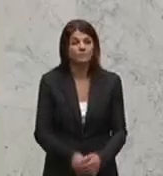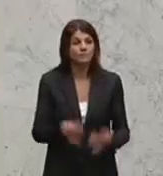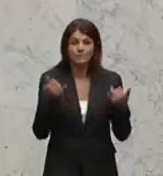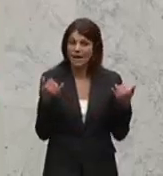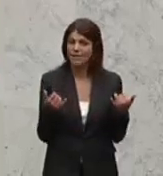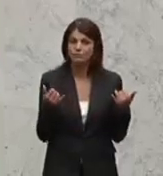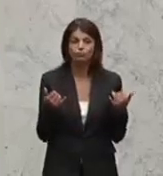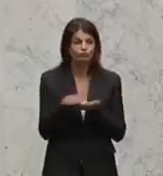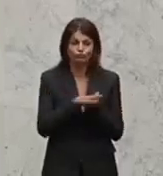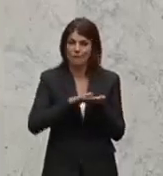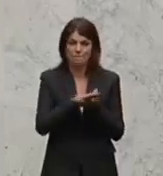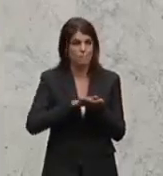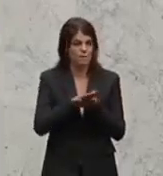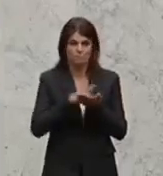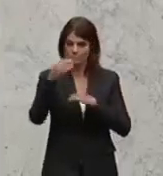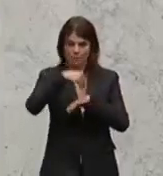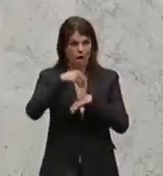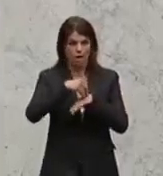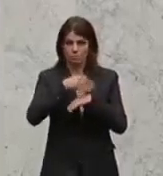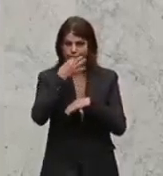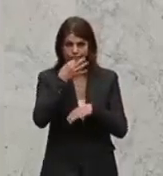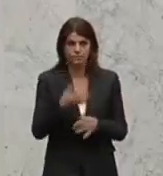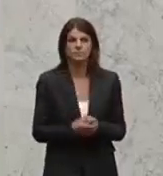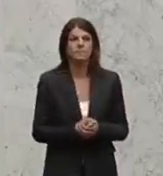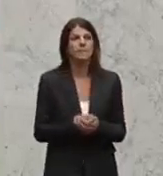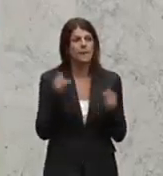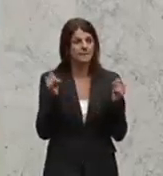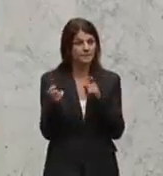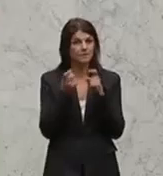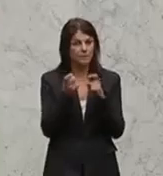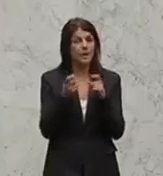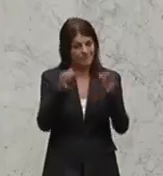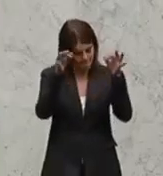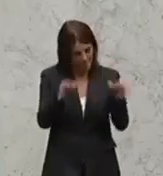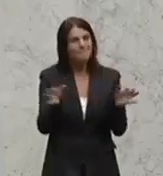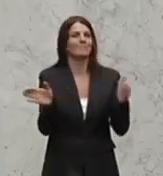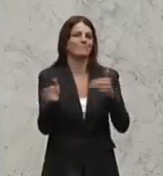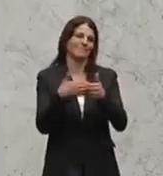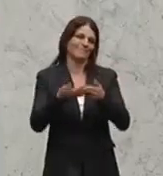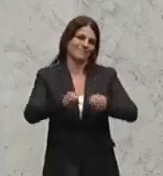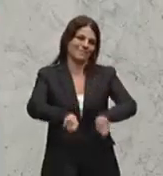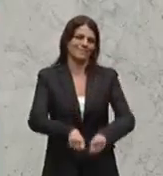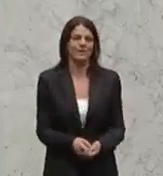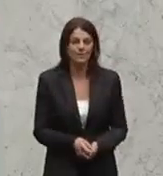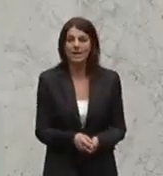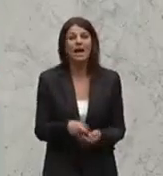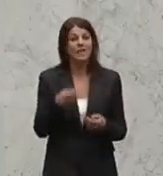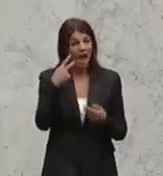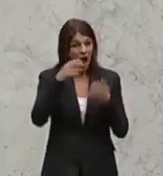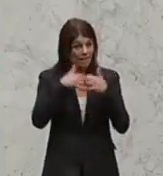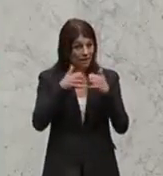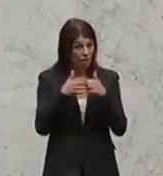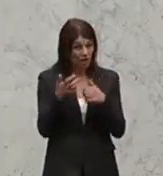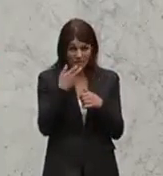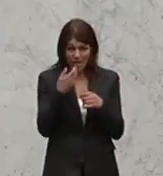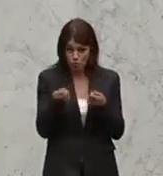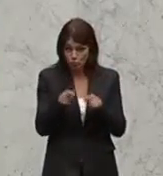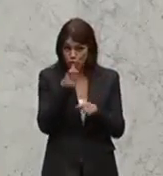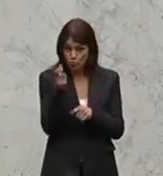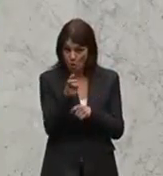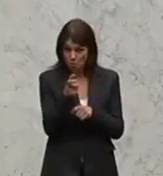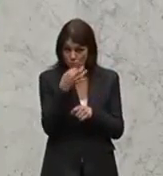Zum Wort ist niemand mehr gemeldet. Die Debatte ist nun tatsächlich geschlossen. Wünscht der Herr Berichterstatter das Schlusswort noch immer